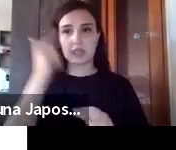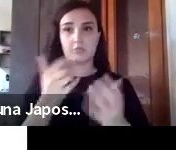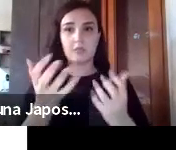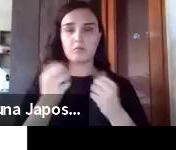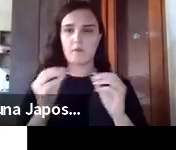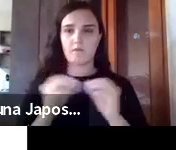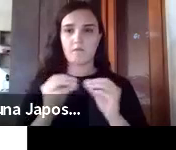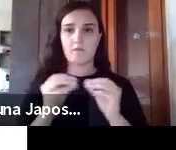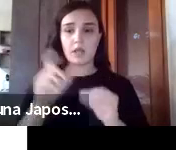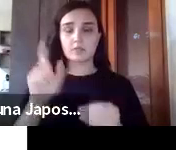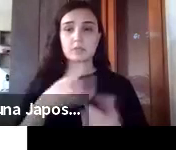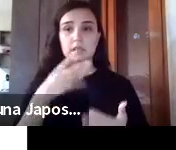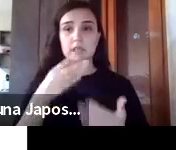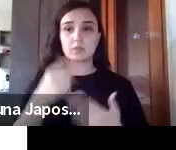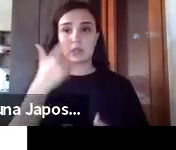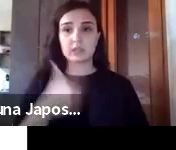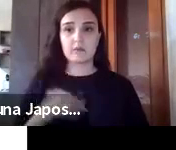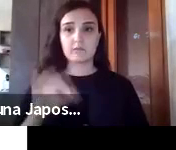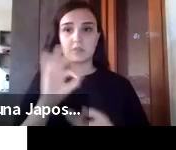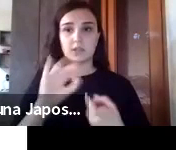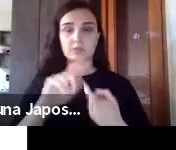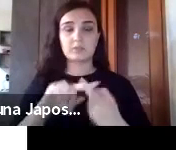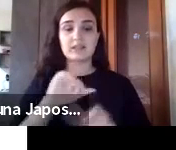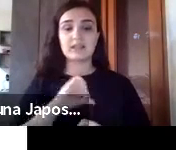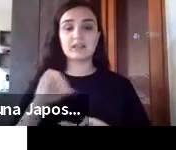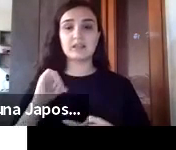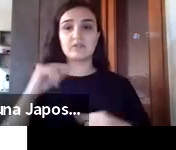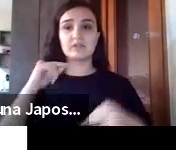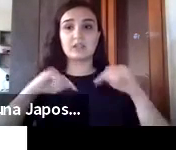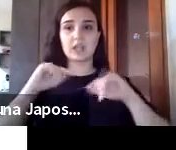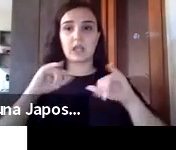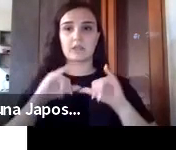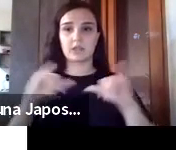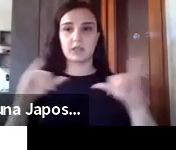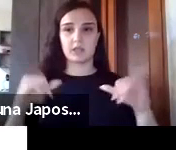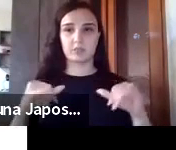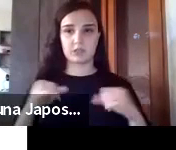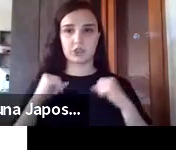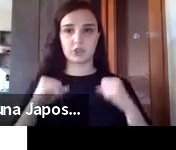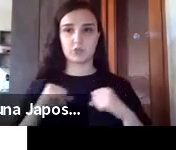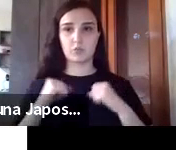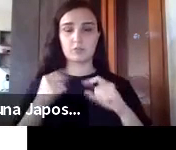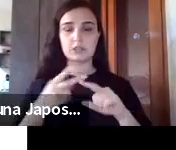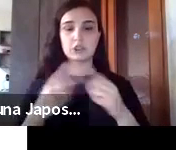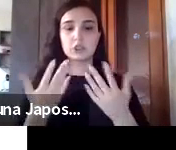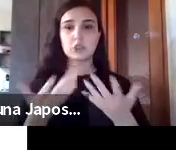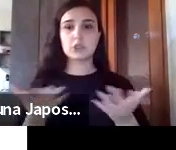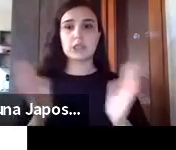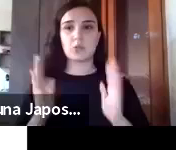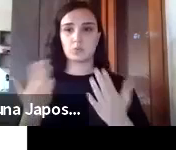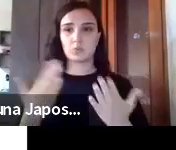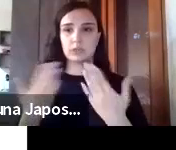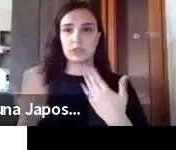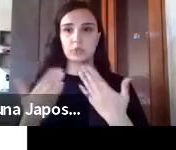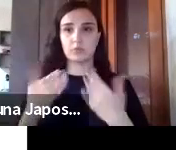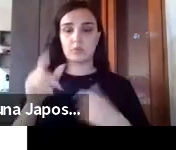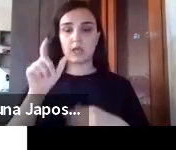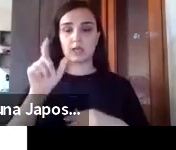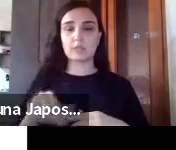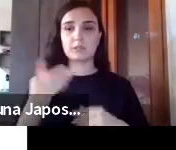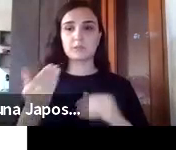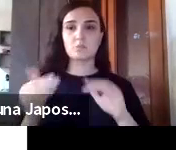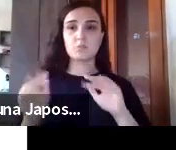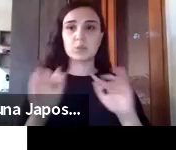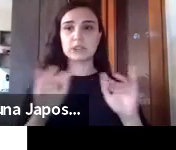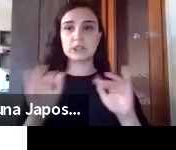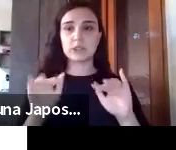რომ ადამიანი საკუთარ თავთან მიმართებაში თვითგანვითარებას ცდილობს. ეს არის სოციალური ურთიერთობები. ადამიანის